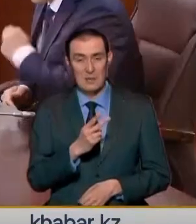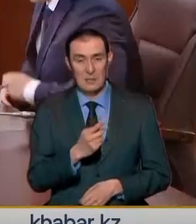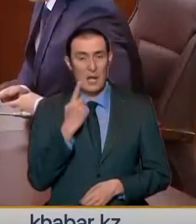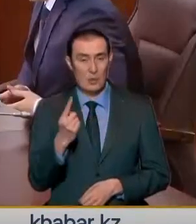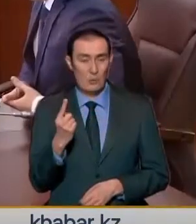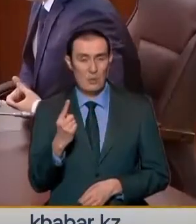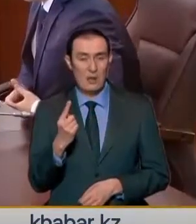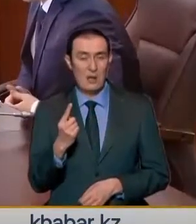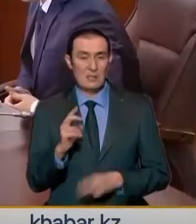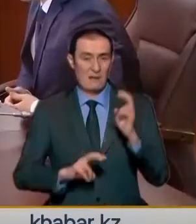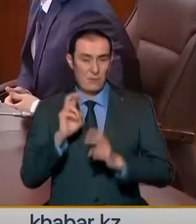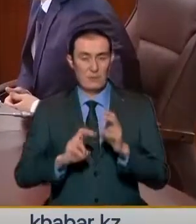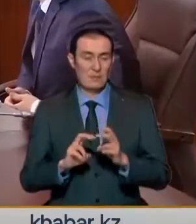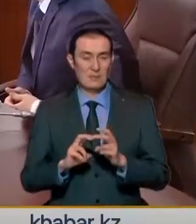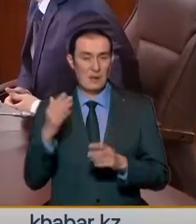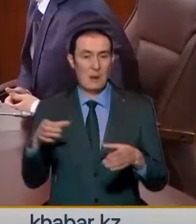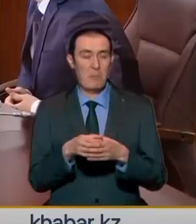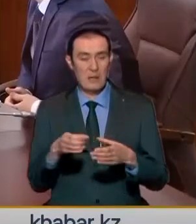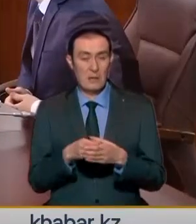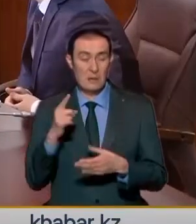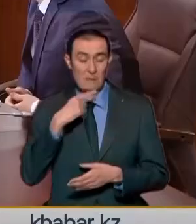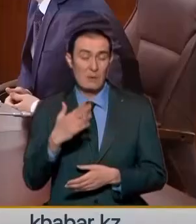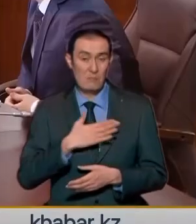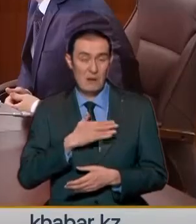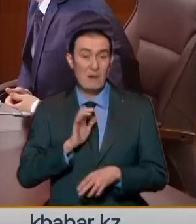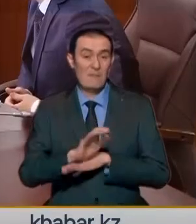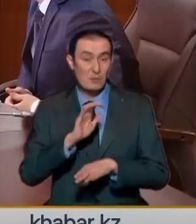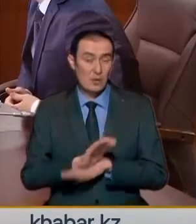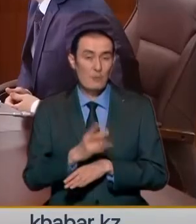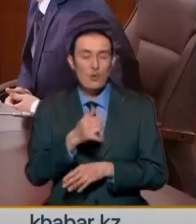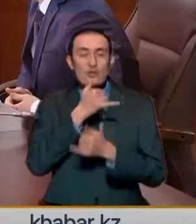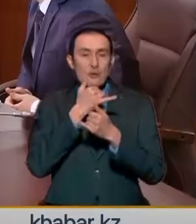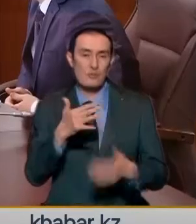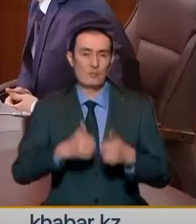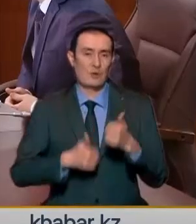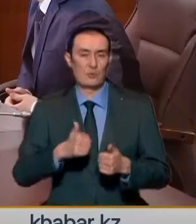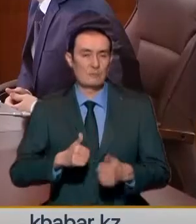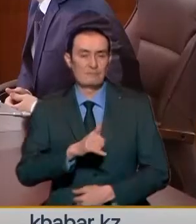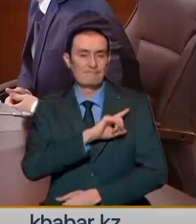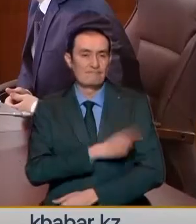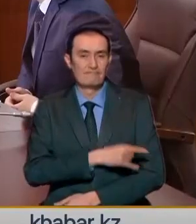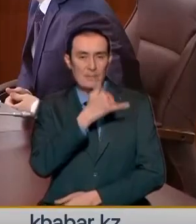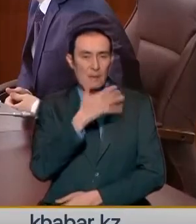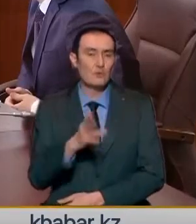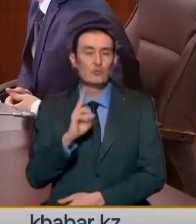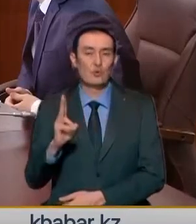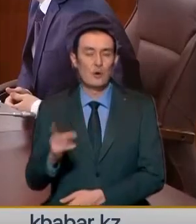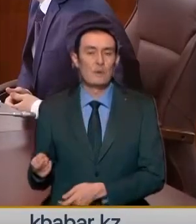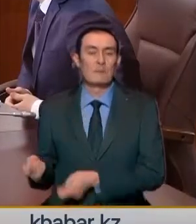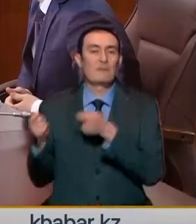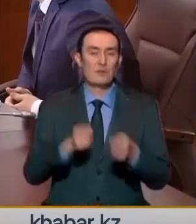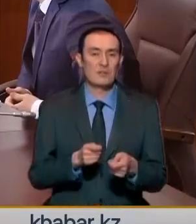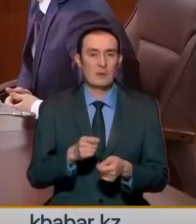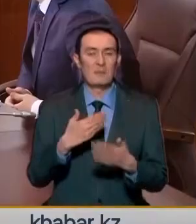из автомобильных заводов с производителями. Они говорят, ну мы производим, но не можем конкурировать с тем, который заезжает